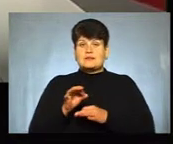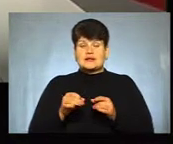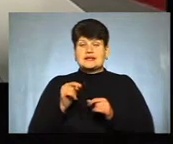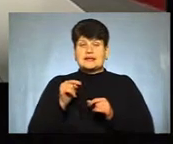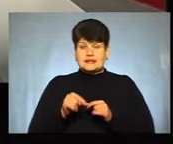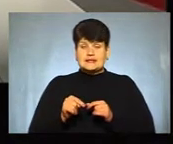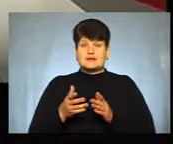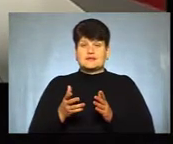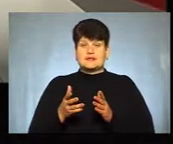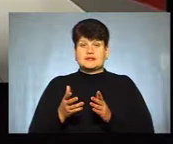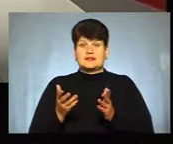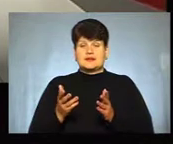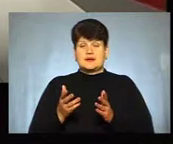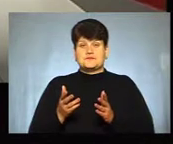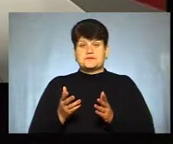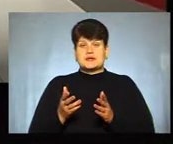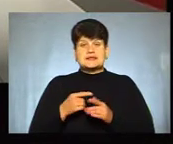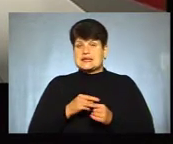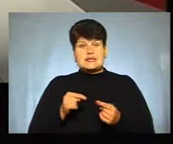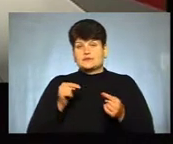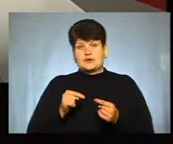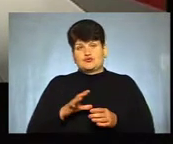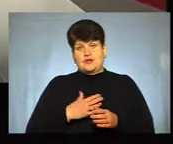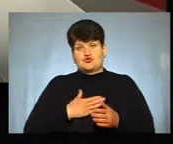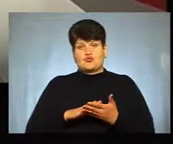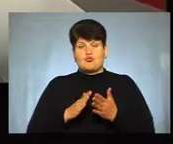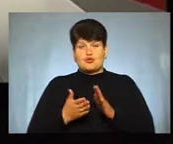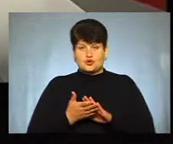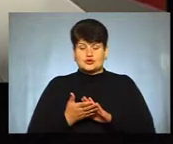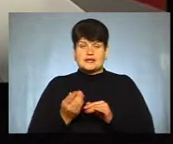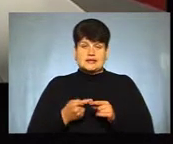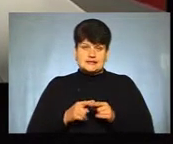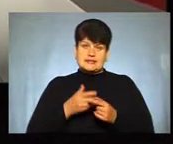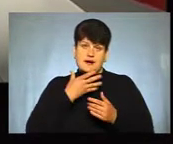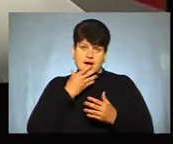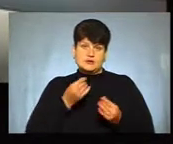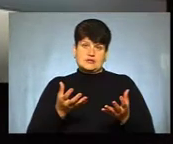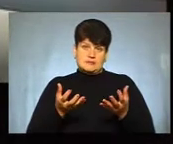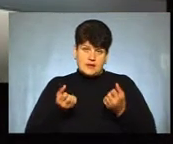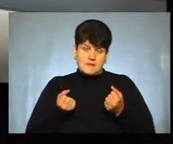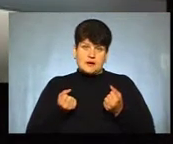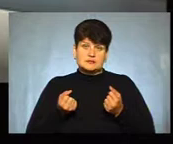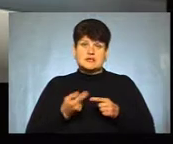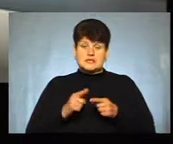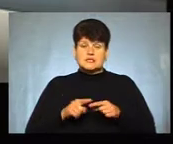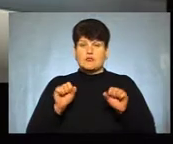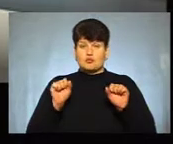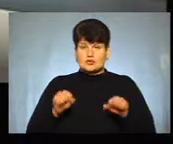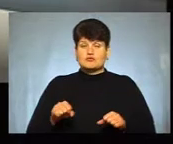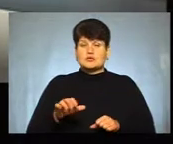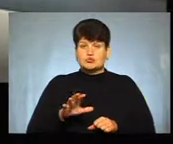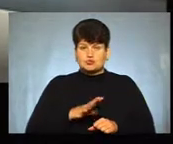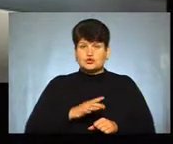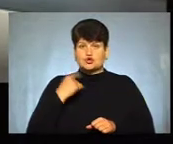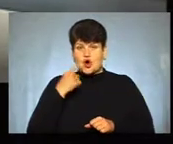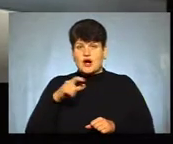які подавали один великий, один малий проект. Це не суперечило нашому положенню, і це доволі гарно сприймалося. І ну, такі можливості були, що автори